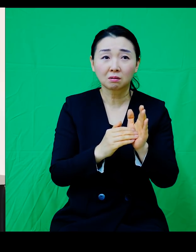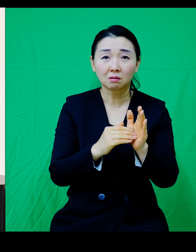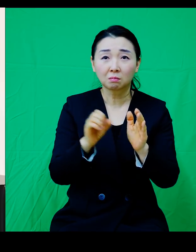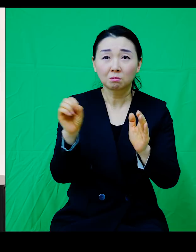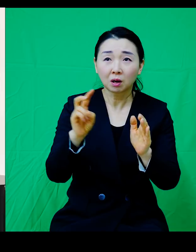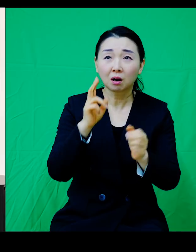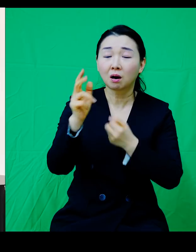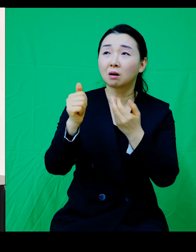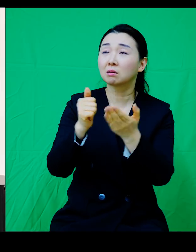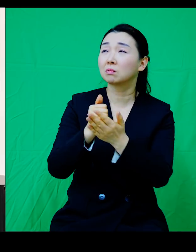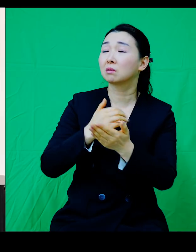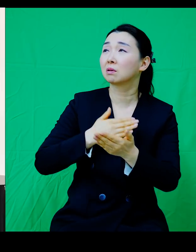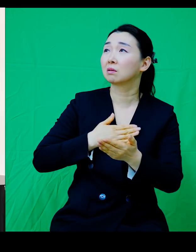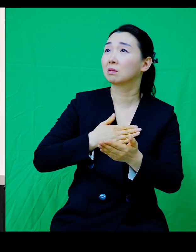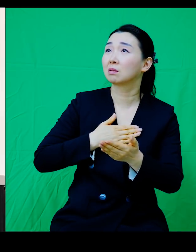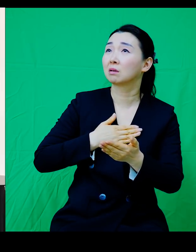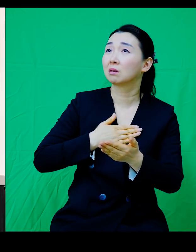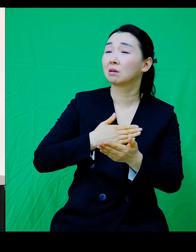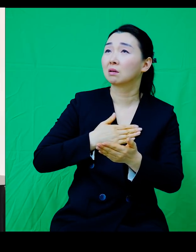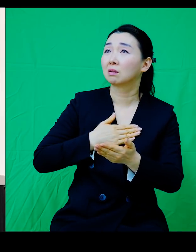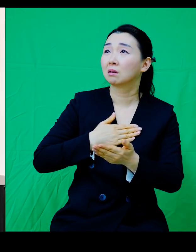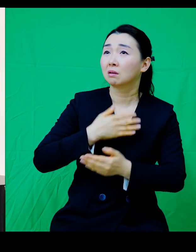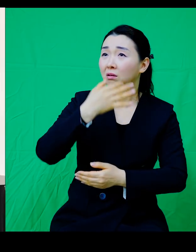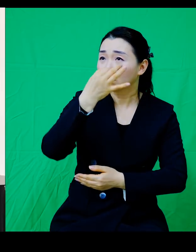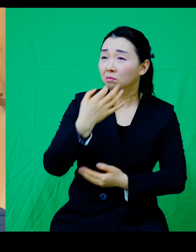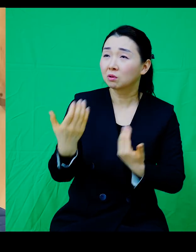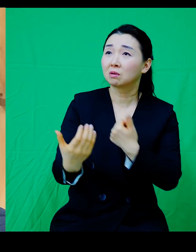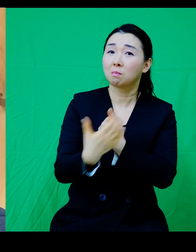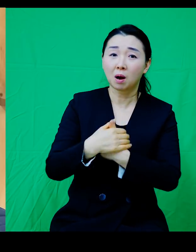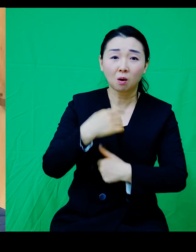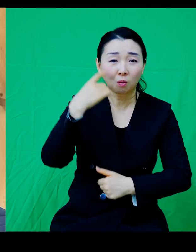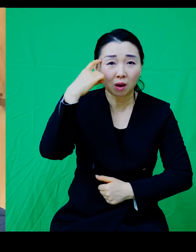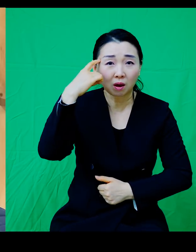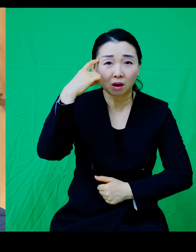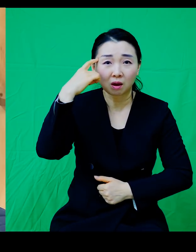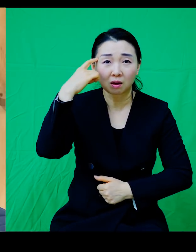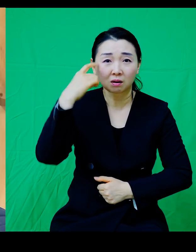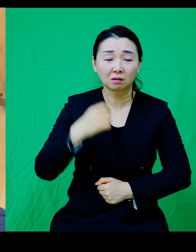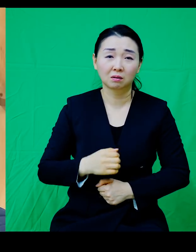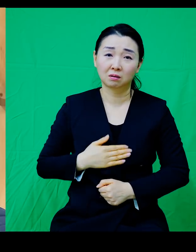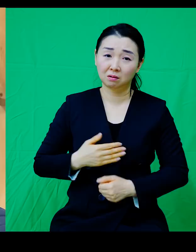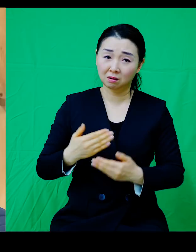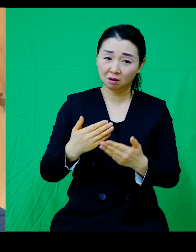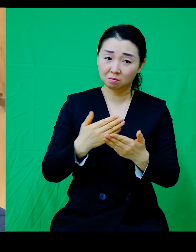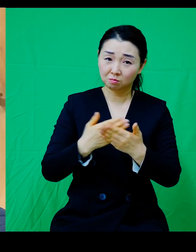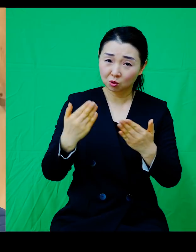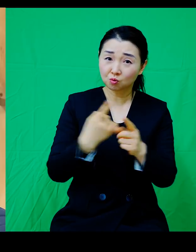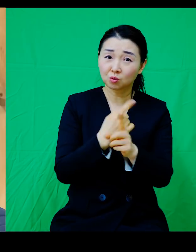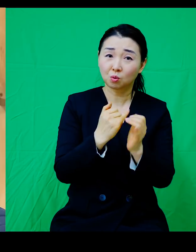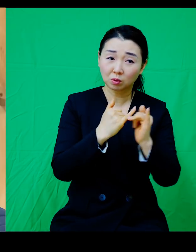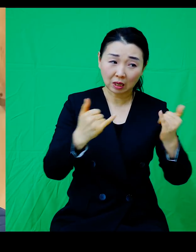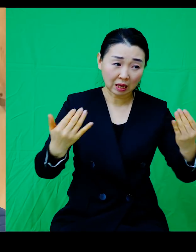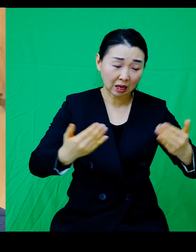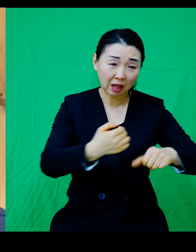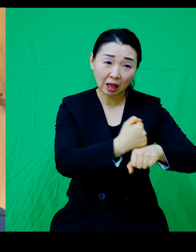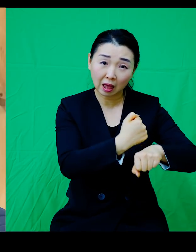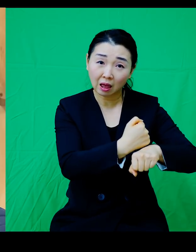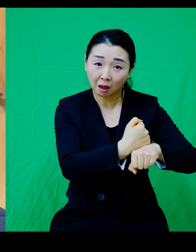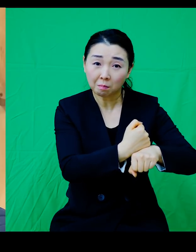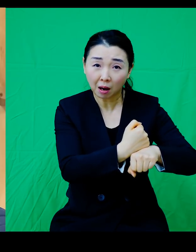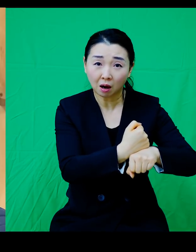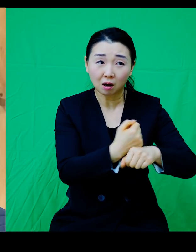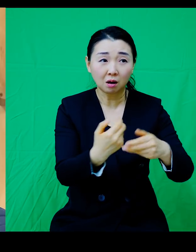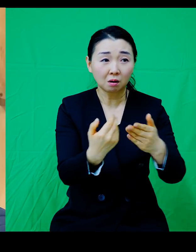왜 하나님이 나한테 이런 시련을 주시지라는 생각을 했던 것 같아요. 왜냐면 제가 이제 미술 치료사로서 이제 일해 봤을 때